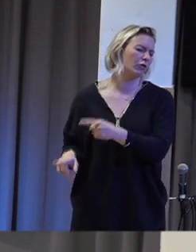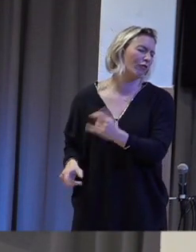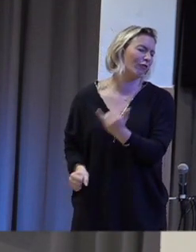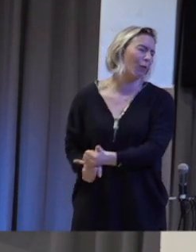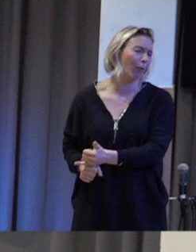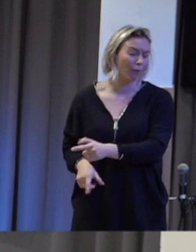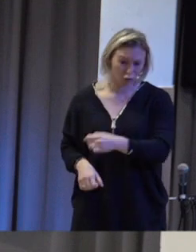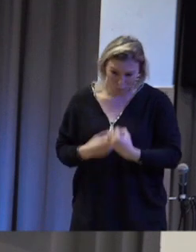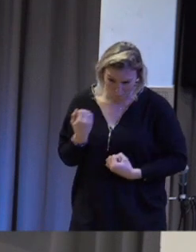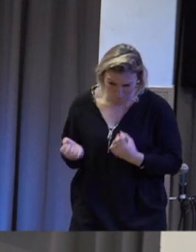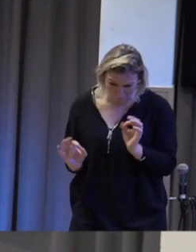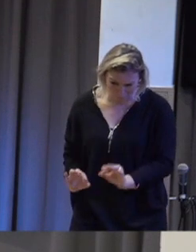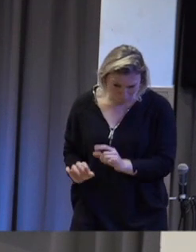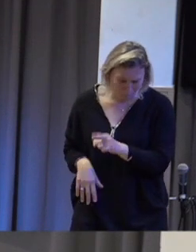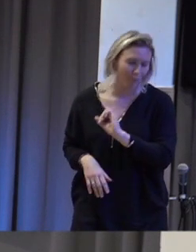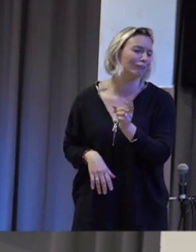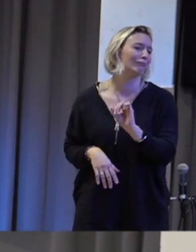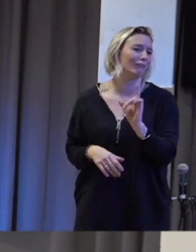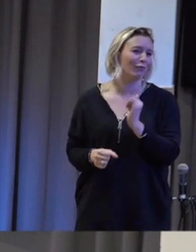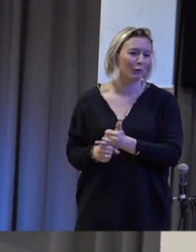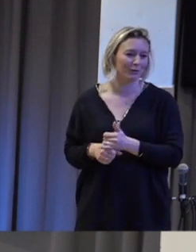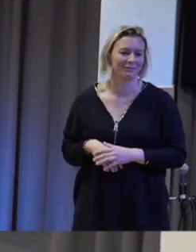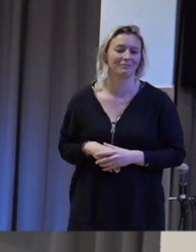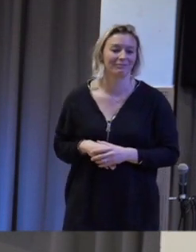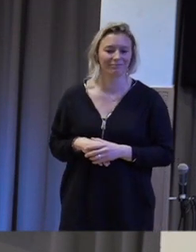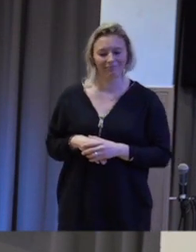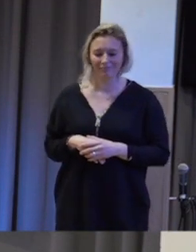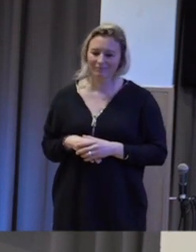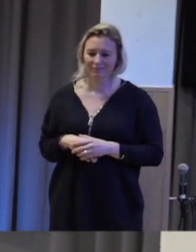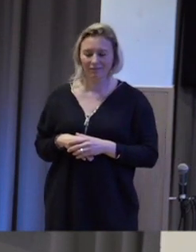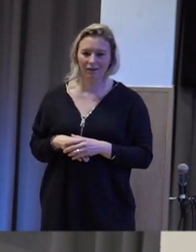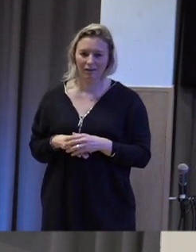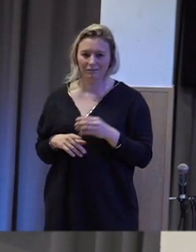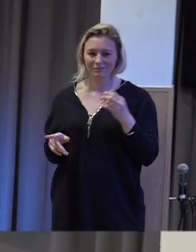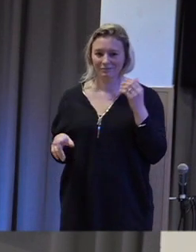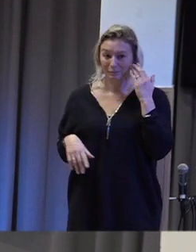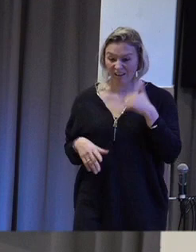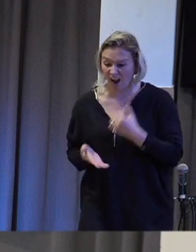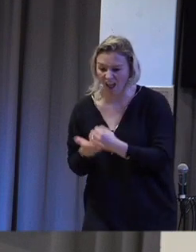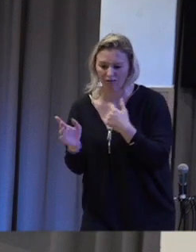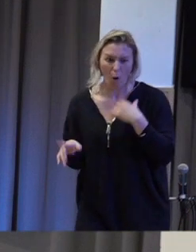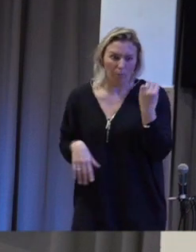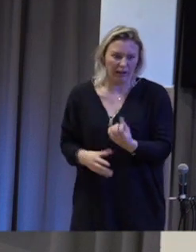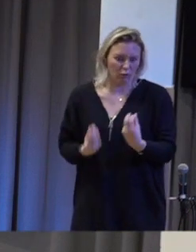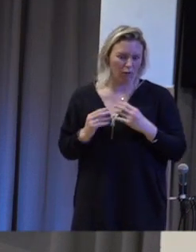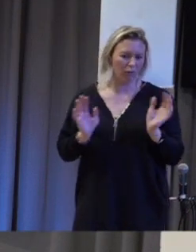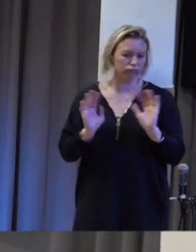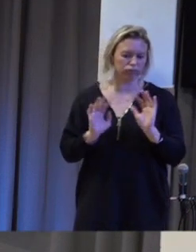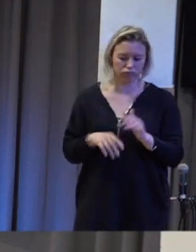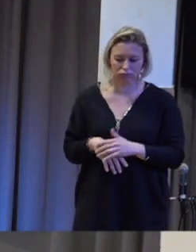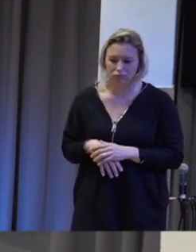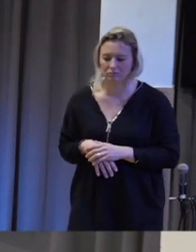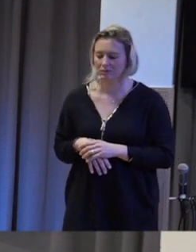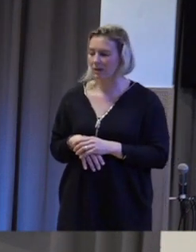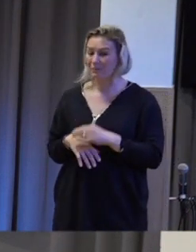qu'il dit qu'il souffre réellement? Peut-être que si je viens en aide, ça ne serait pas une bonne chose. Et puis celui-ci, si je lui donne